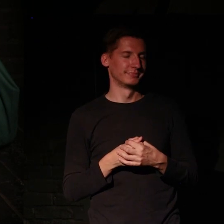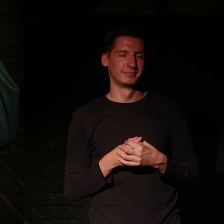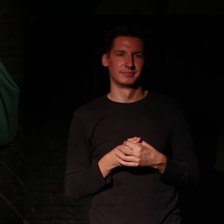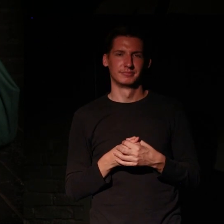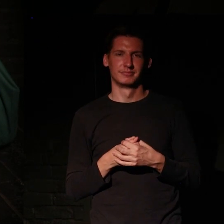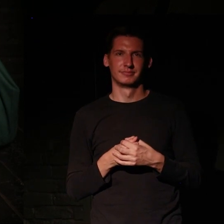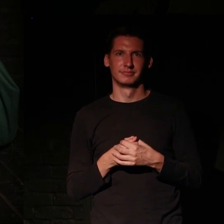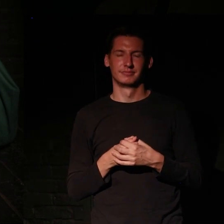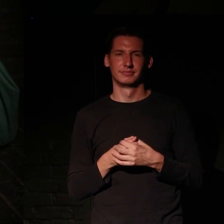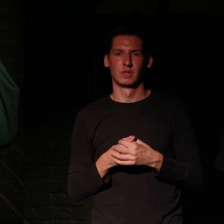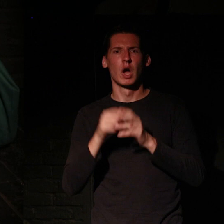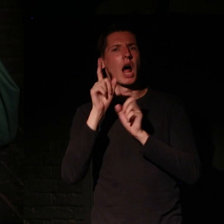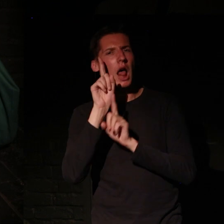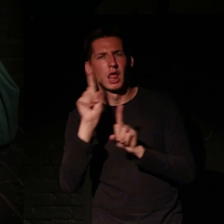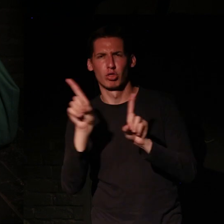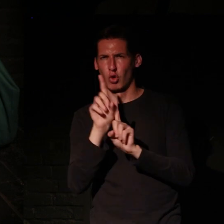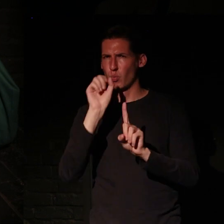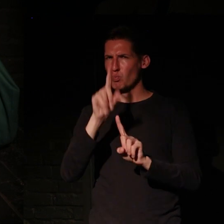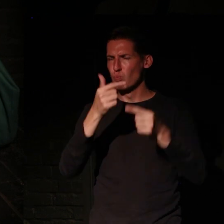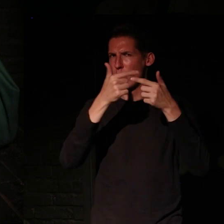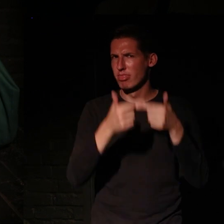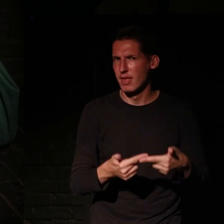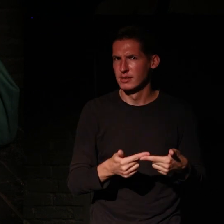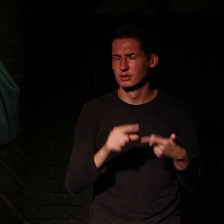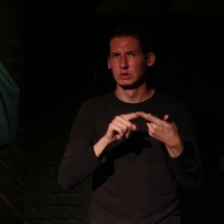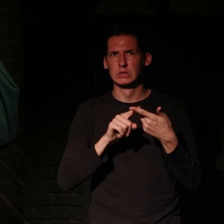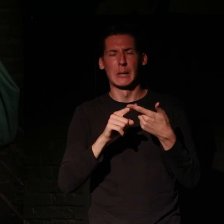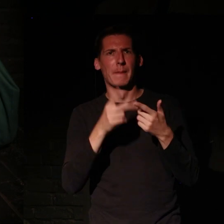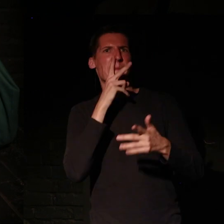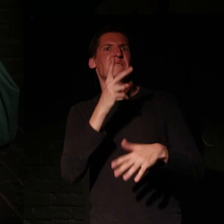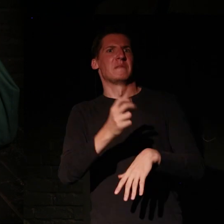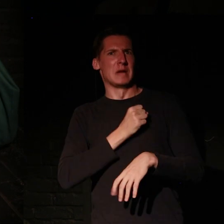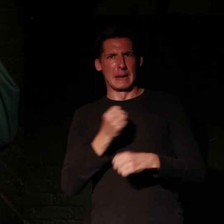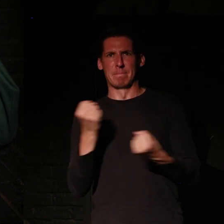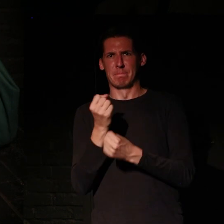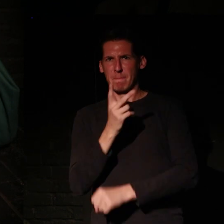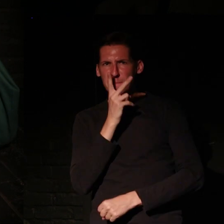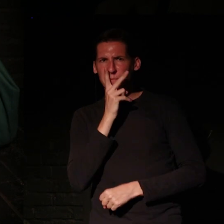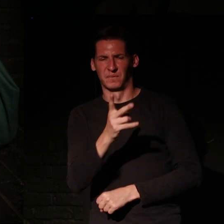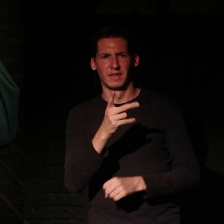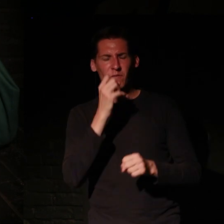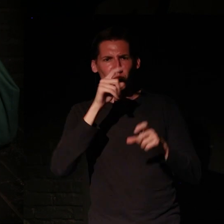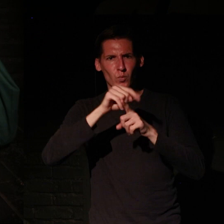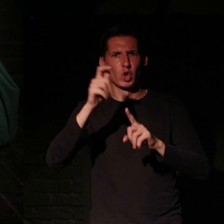Ale są też teksty, które jakby wyraźnie wskazują na takie